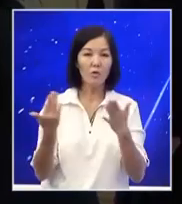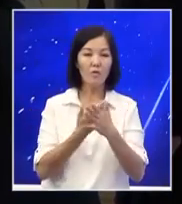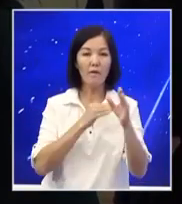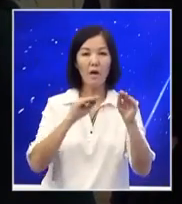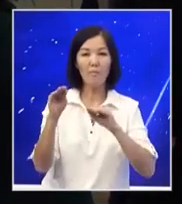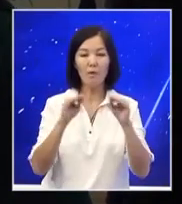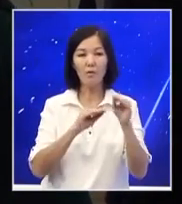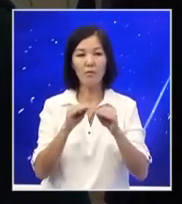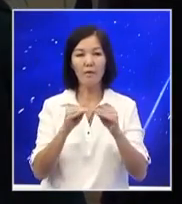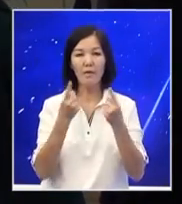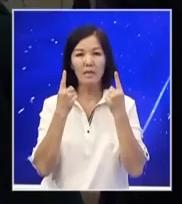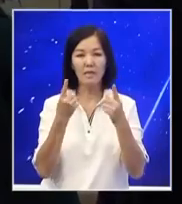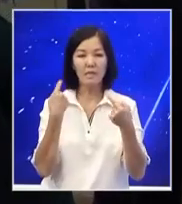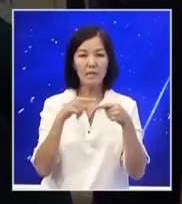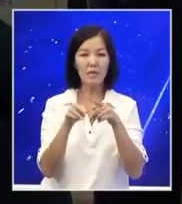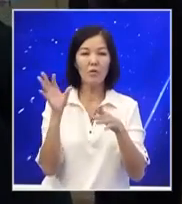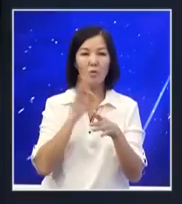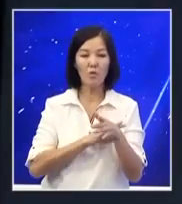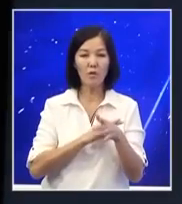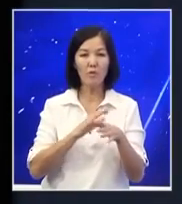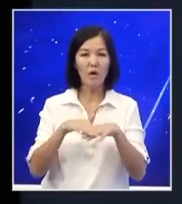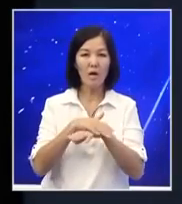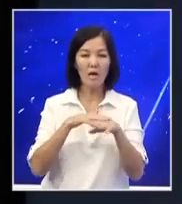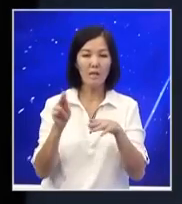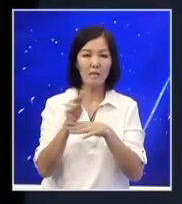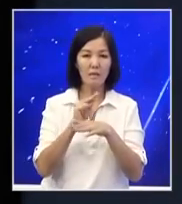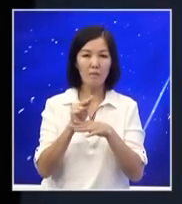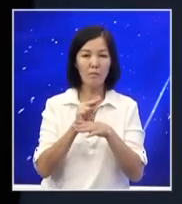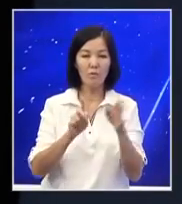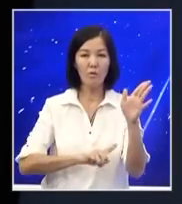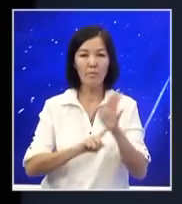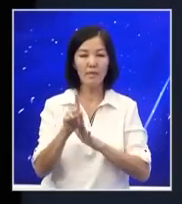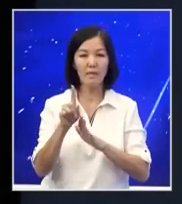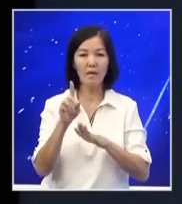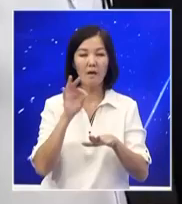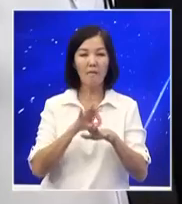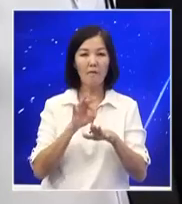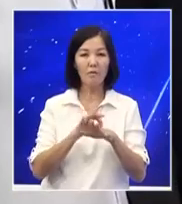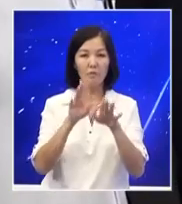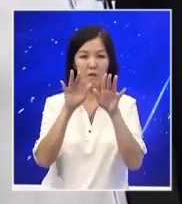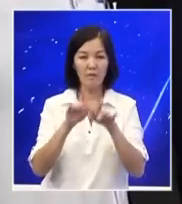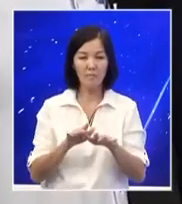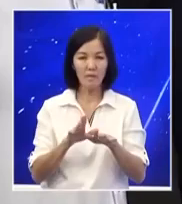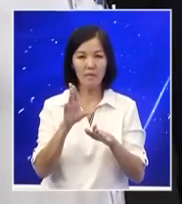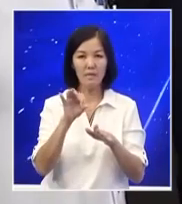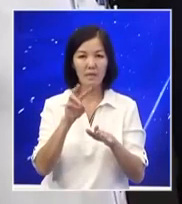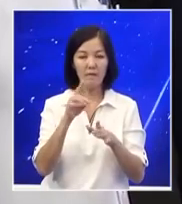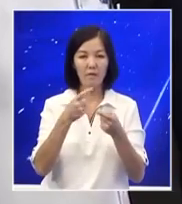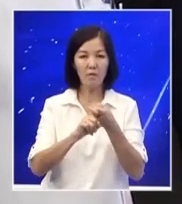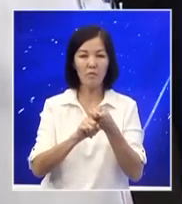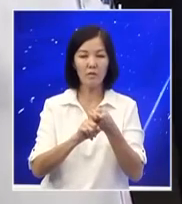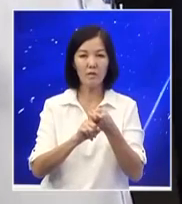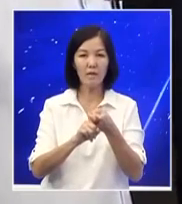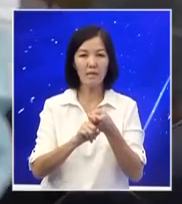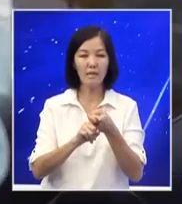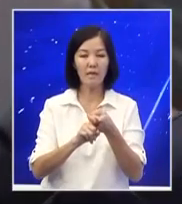құрылғылармен тың технологияны қолдана отырып, халықты емдеуге көшкен. Бірі вирусты анықтауға компьютердің серверіне қосылған жасанды